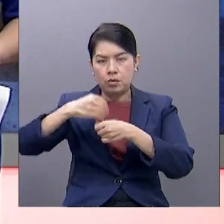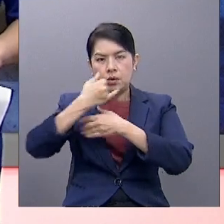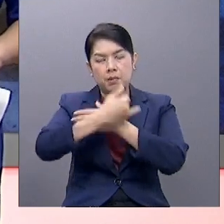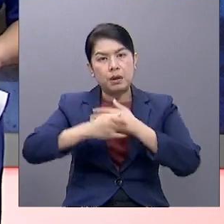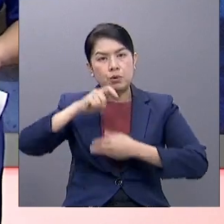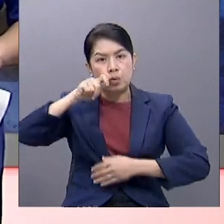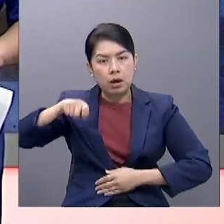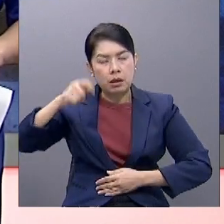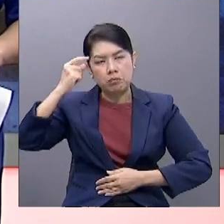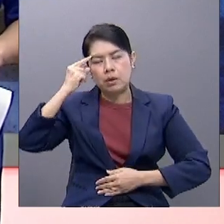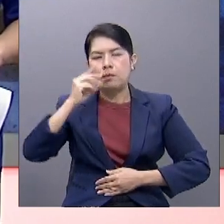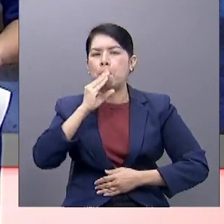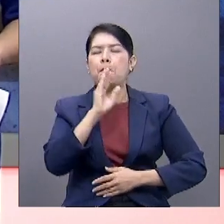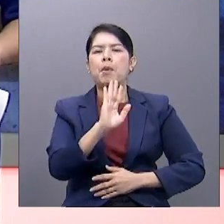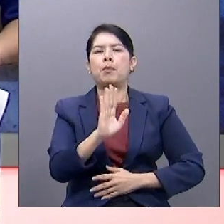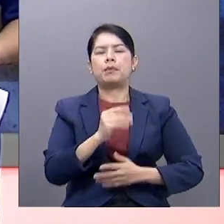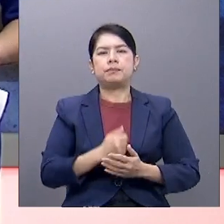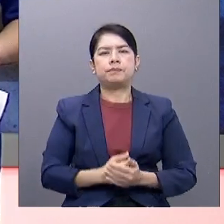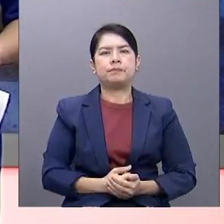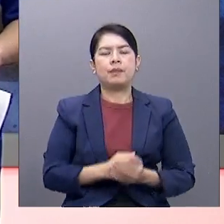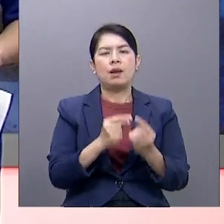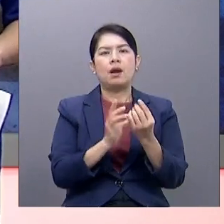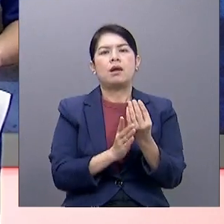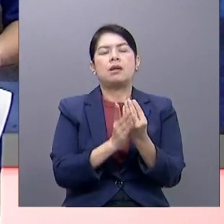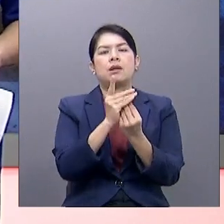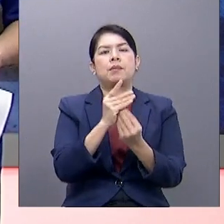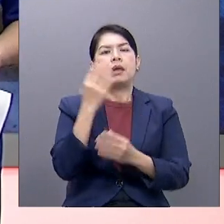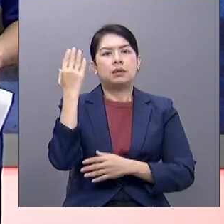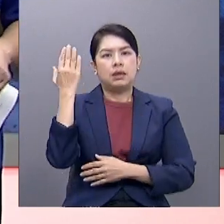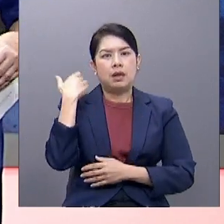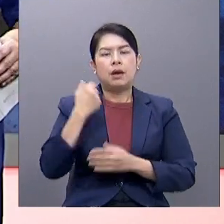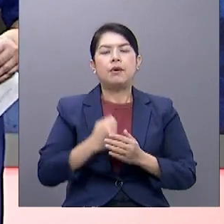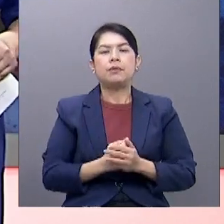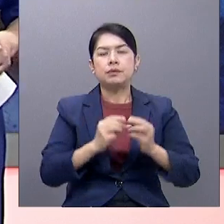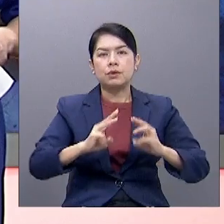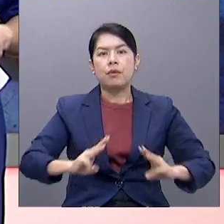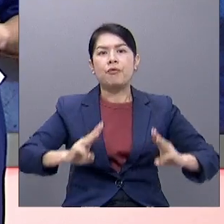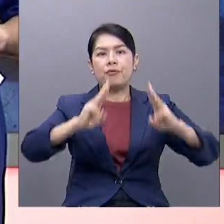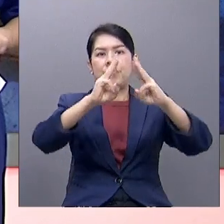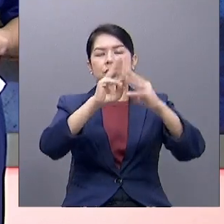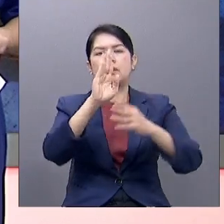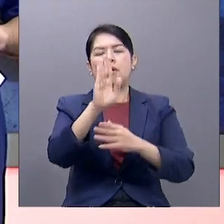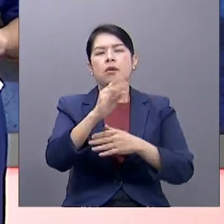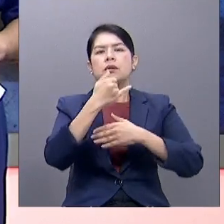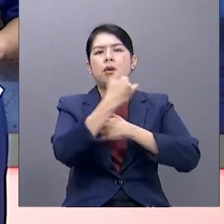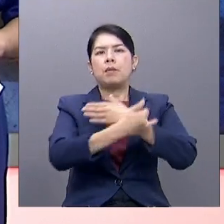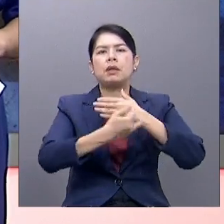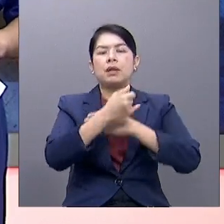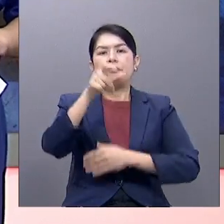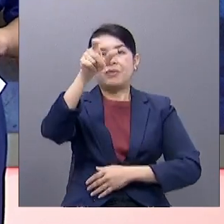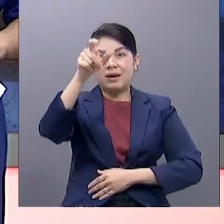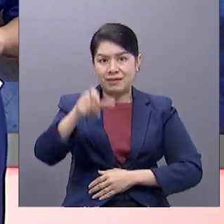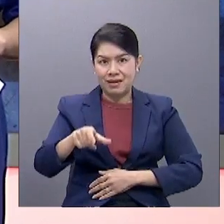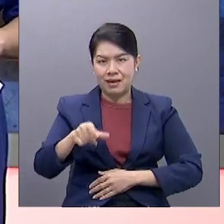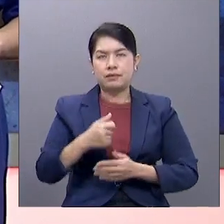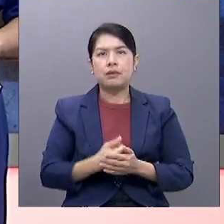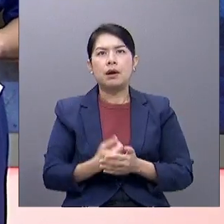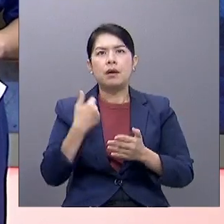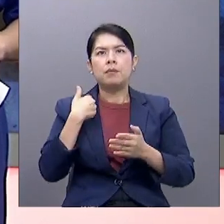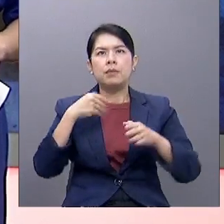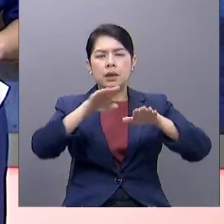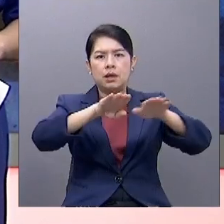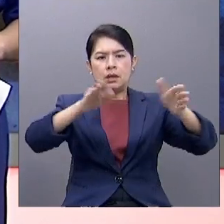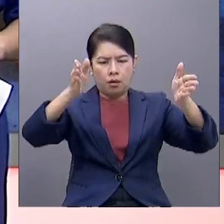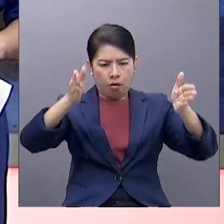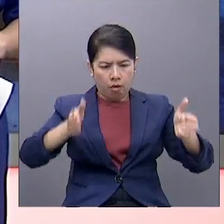และในช่วงสุดสัปดาห์ที่ผ่านมานะคะที่หอไอเฟลในกรุงปารีสของฝรั่งเศสค่ะปรากฏว่ามีคนนำลงศพคลุมธงชาติฝรั่